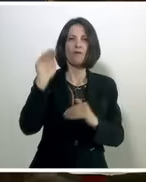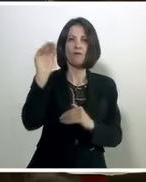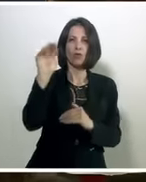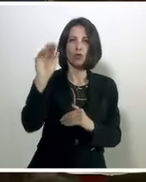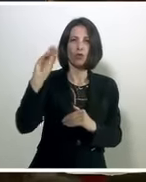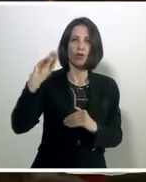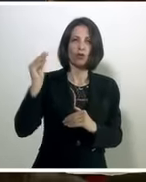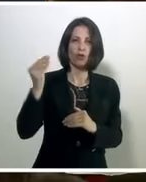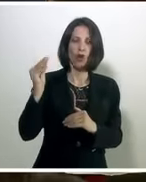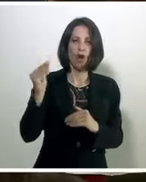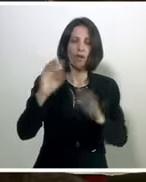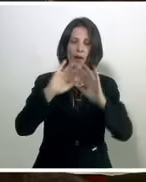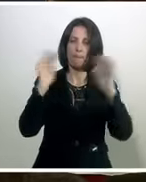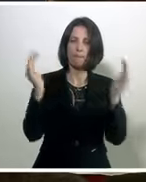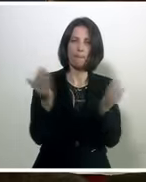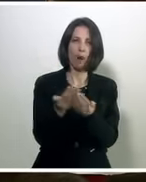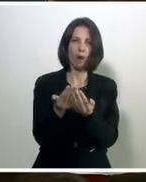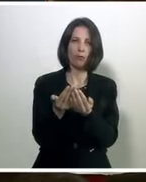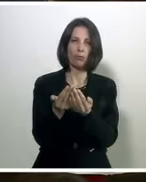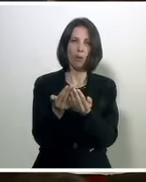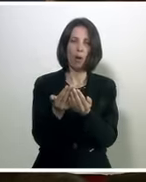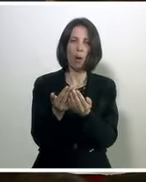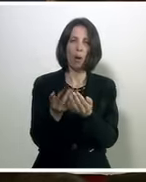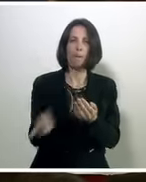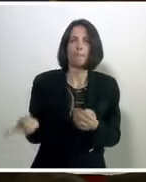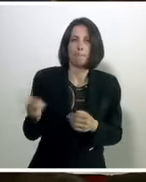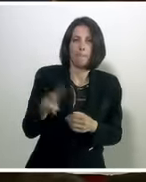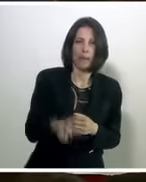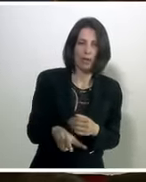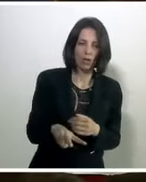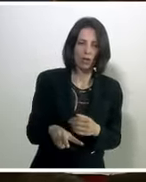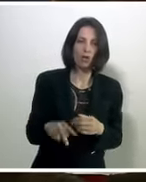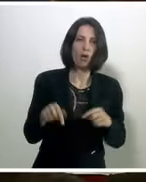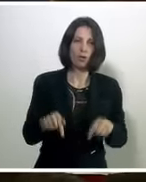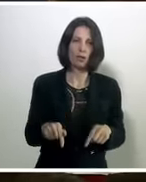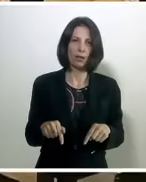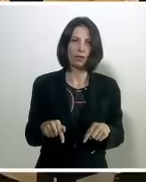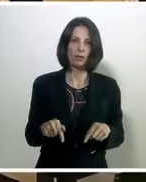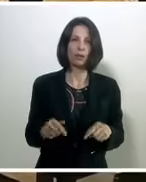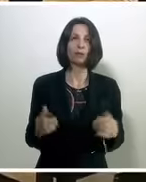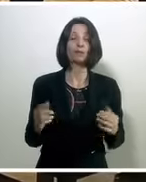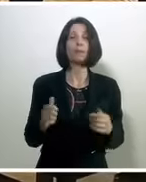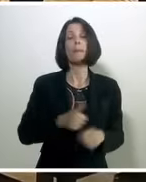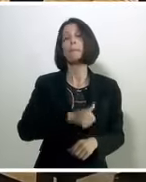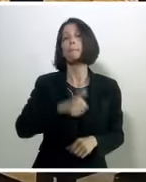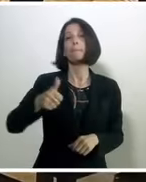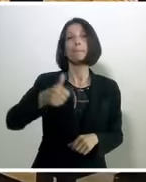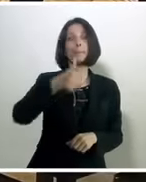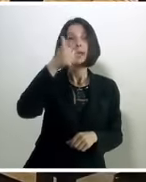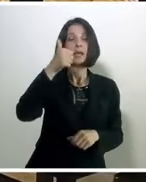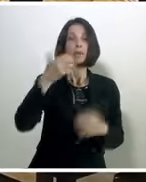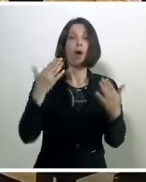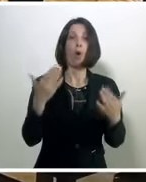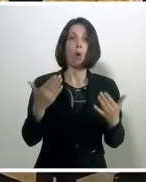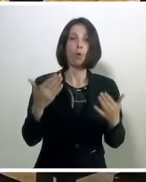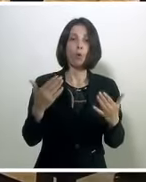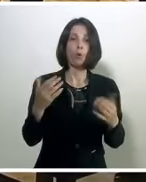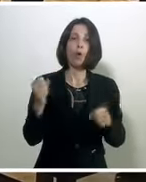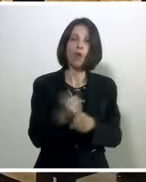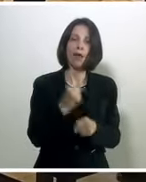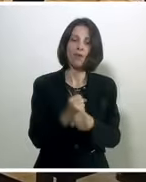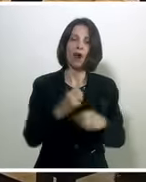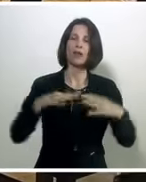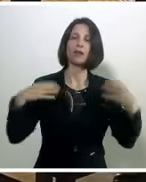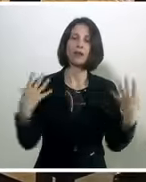peggiore di quello in cui abbiamo vissuto quindi il mio primo augurio è quello di lavorare insieme con una visione internazionale ed inclusiva